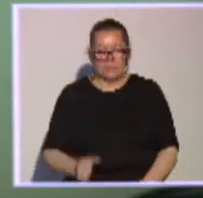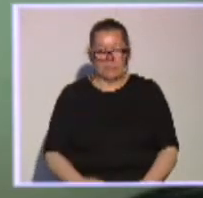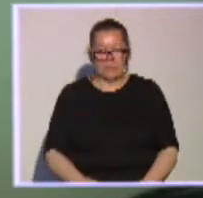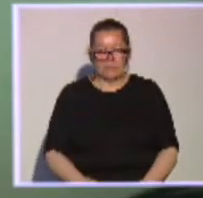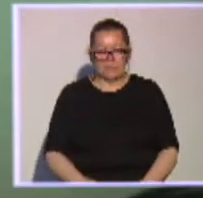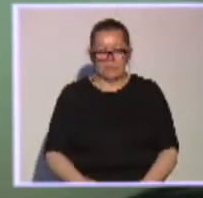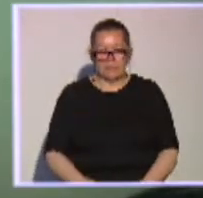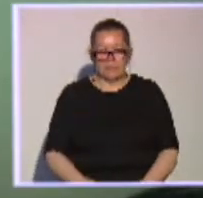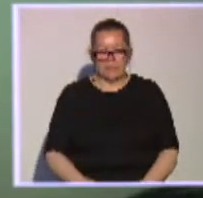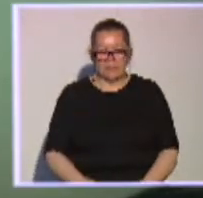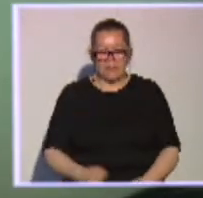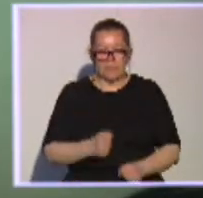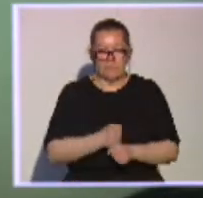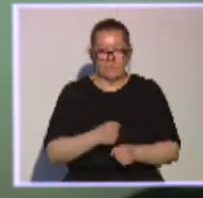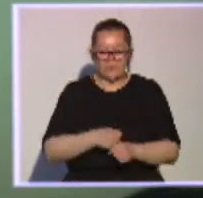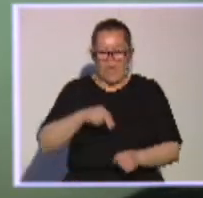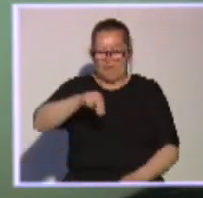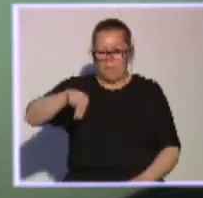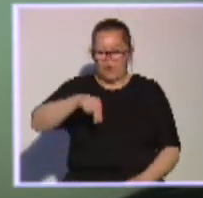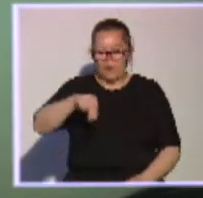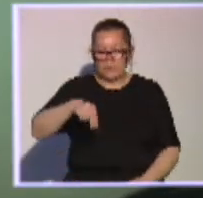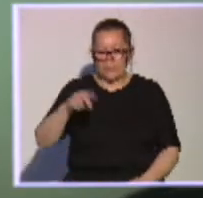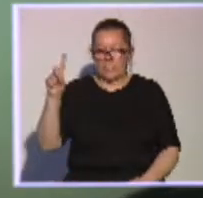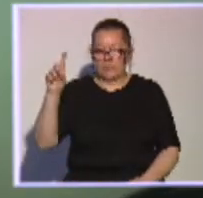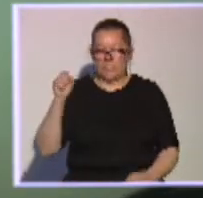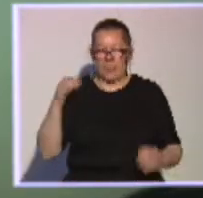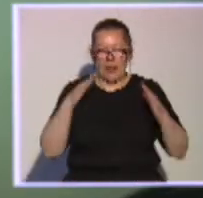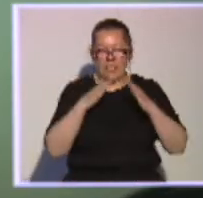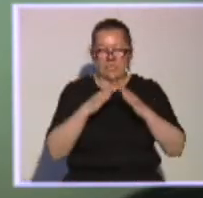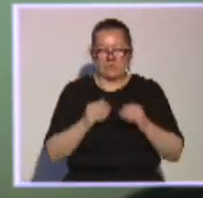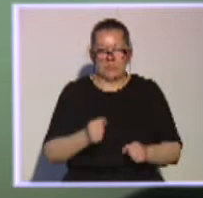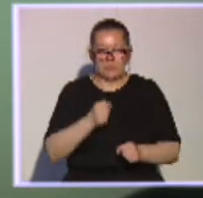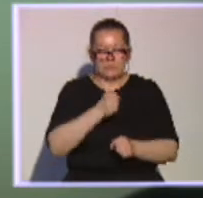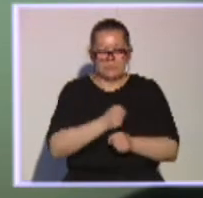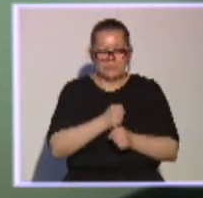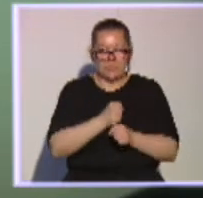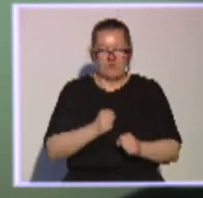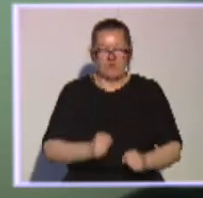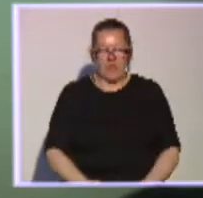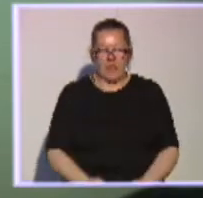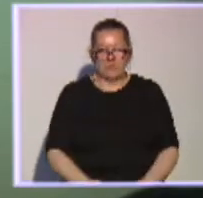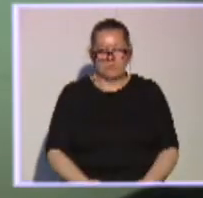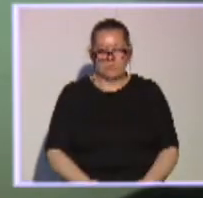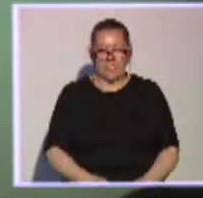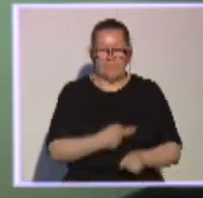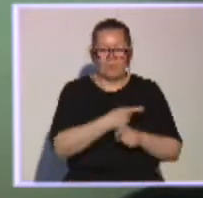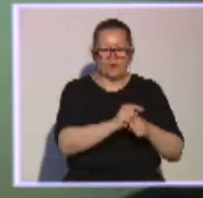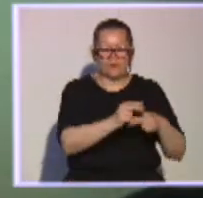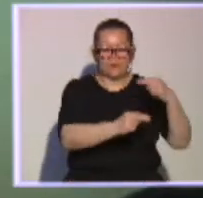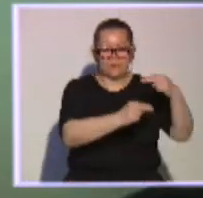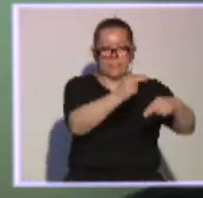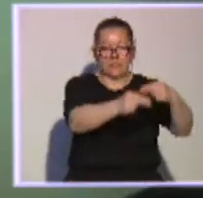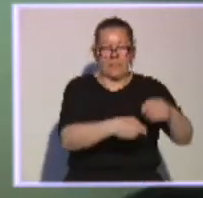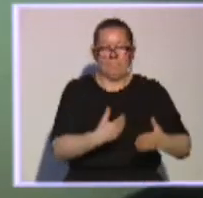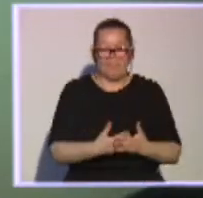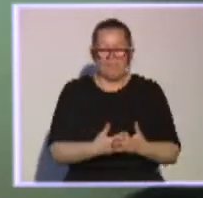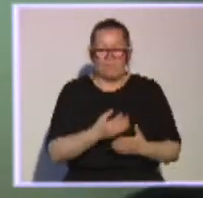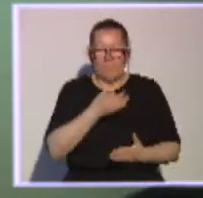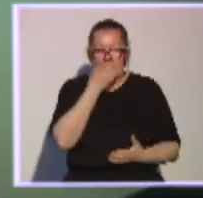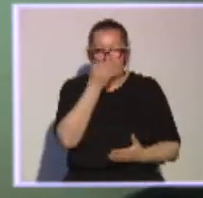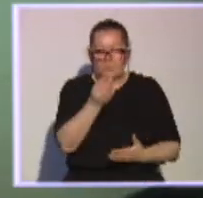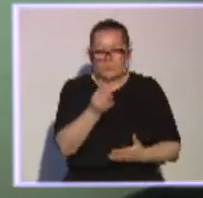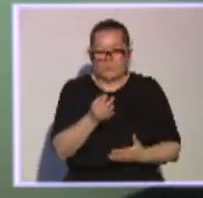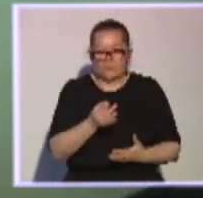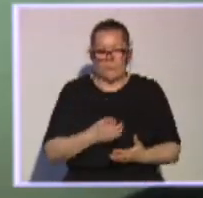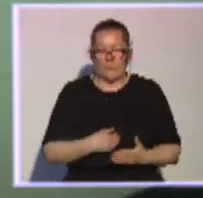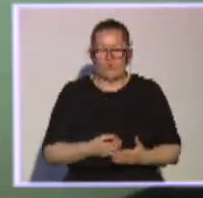să-și folosească bucătăriile proprii, unde să-și producă acest produs tradițional. De ce vă spun de bucătărie proprie? Pentru că